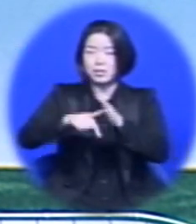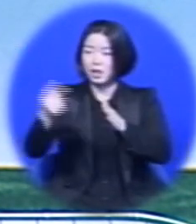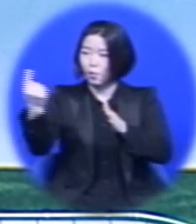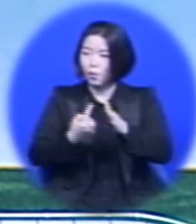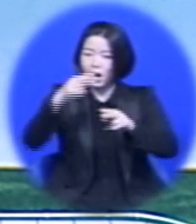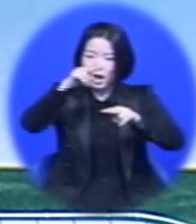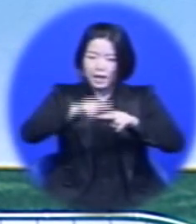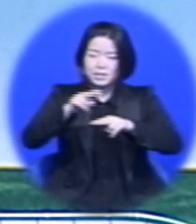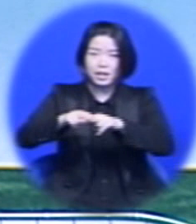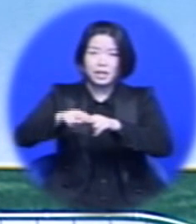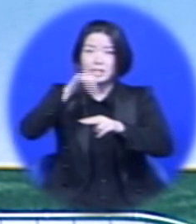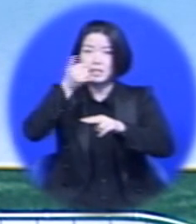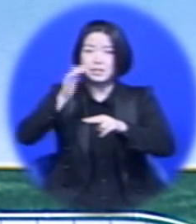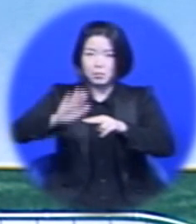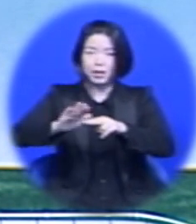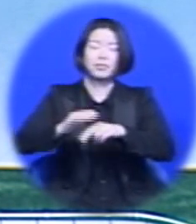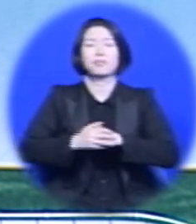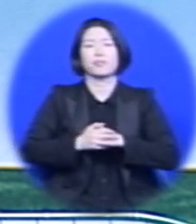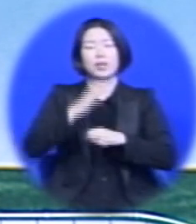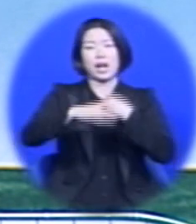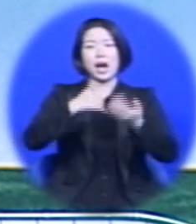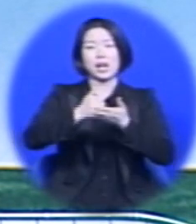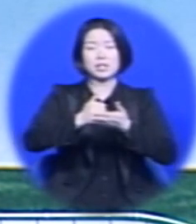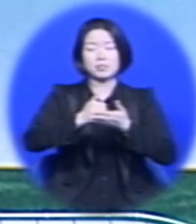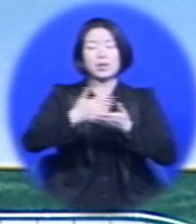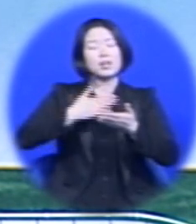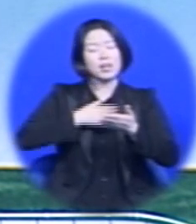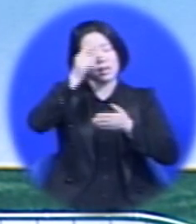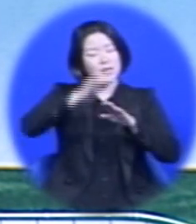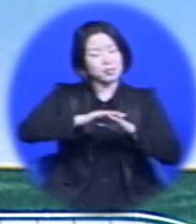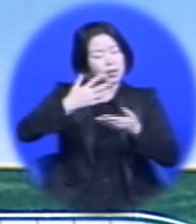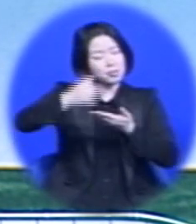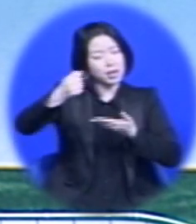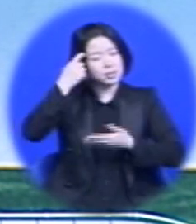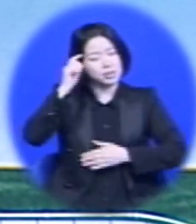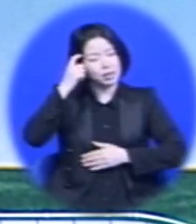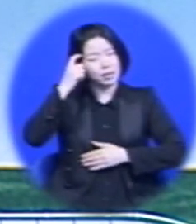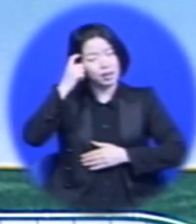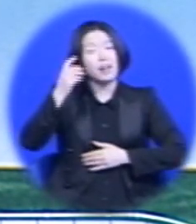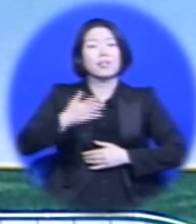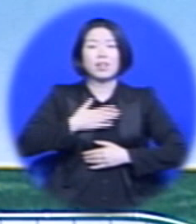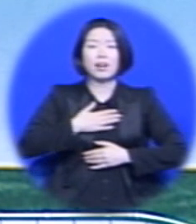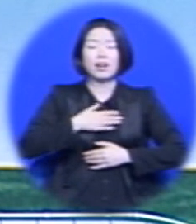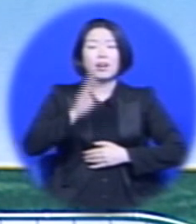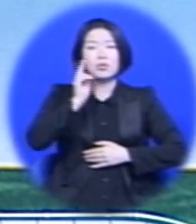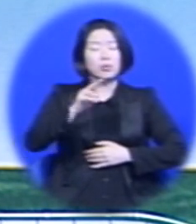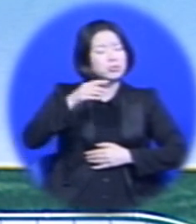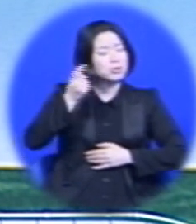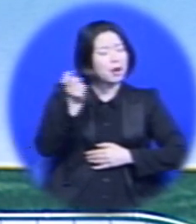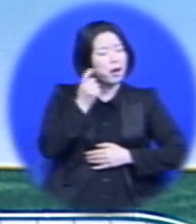나와 앉아 있기는 하지만 하나님께서 내 예배를 받아 주실까 내가 이거 너무 가정한 거